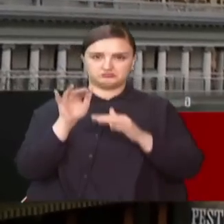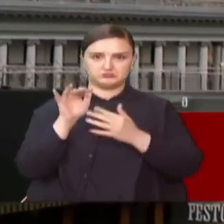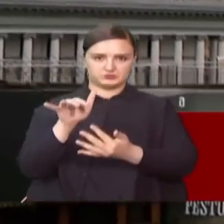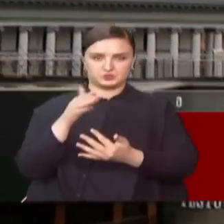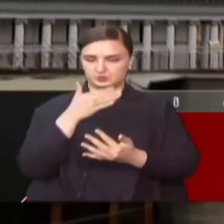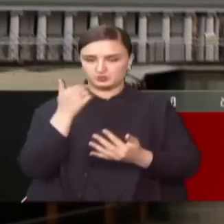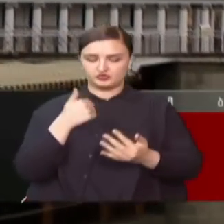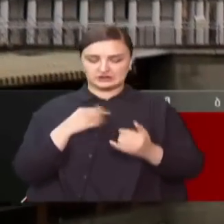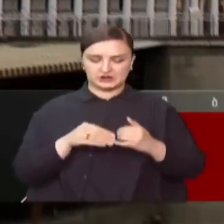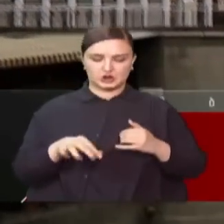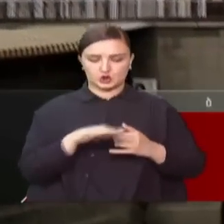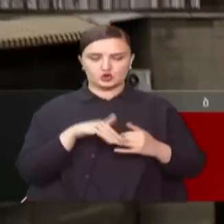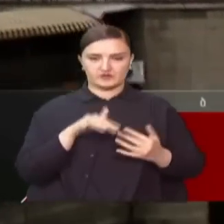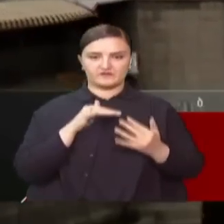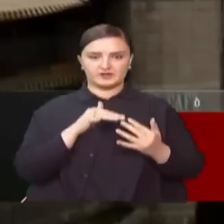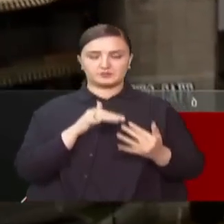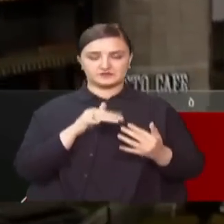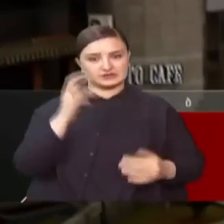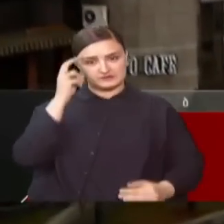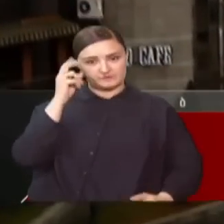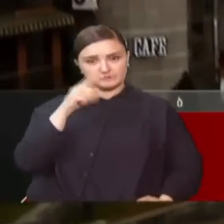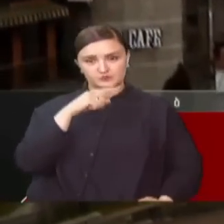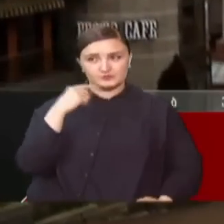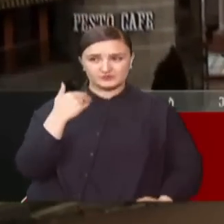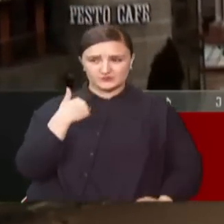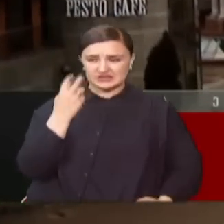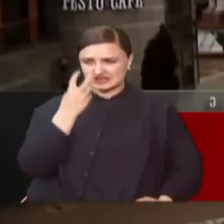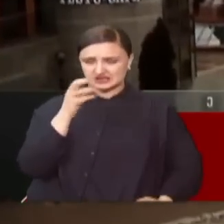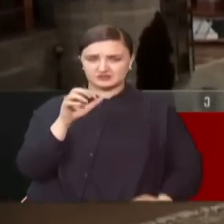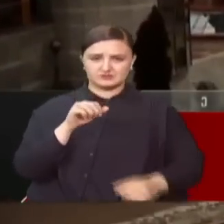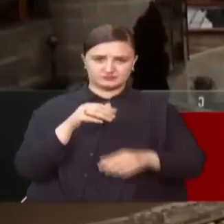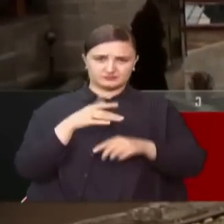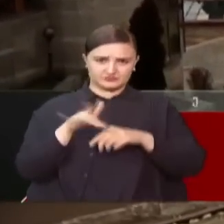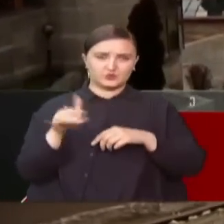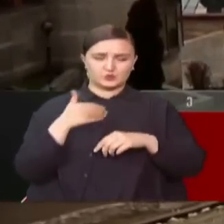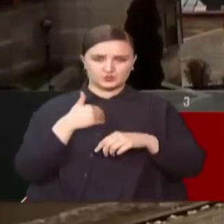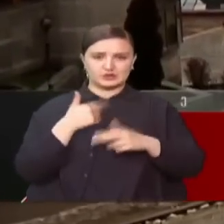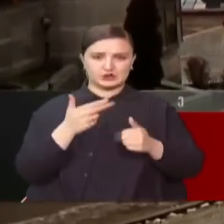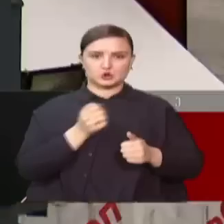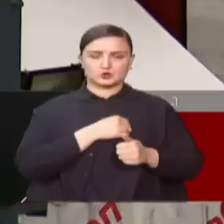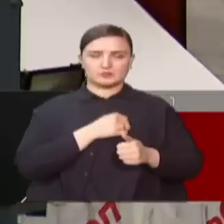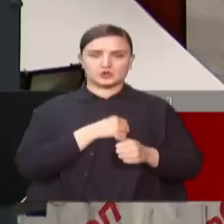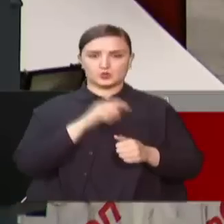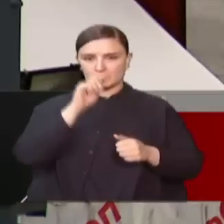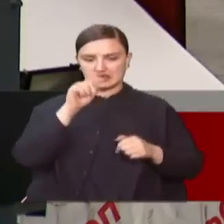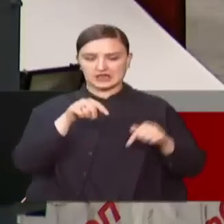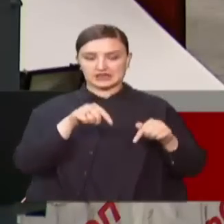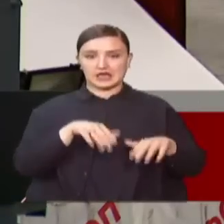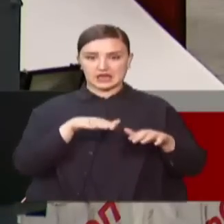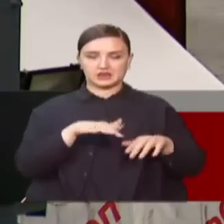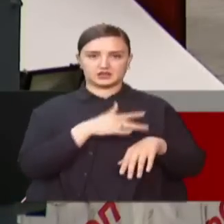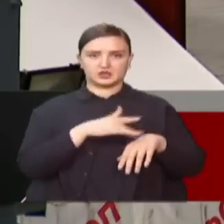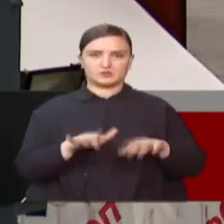Კიევში ამბობენ, რომ რუსული ინფრასტრუქტურის განადგურება კი სურთ, მაგრამ სამხედრო ინფრასტრუქტურის და ისიც უკრაინის ტერიტორიაზე